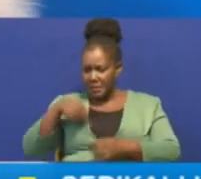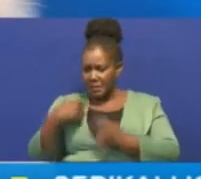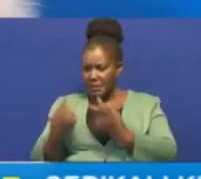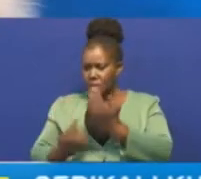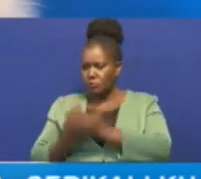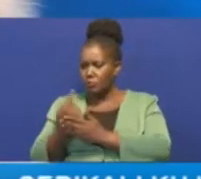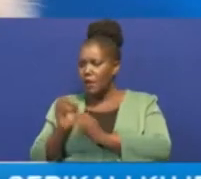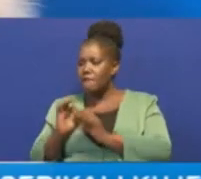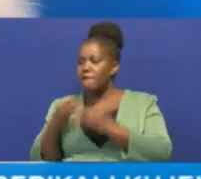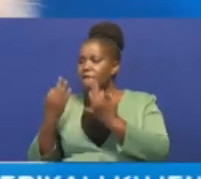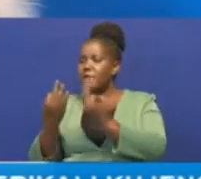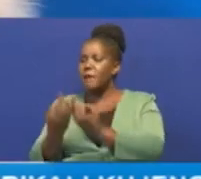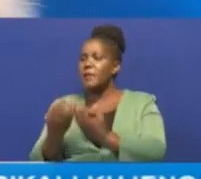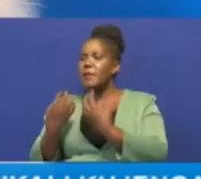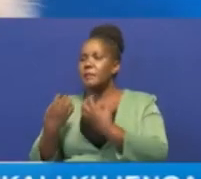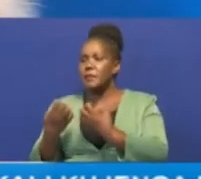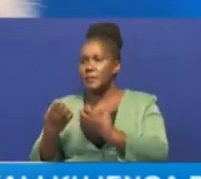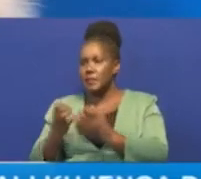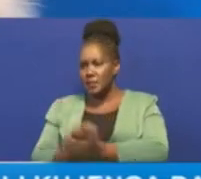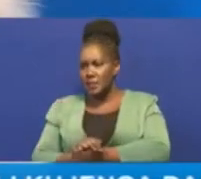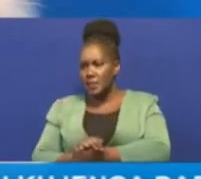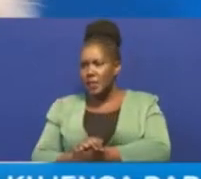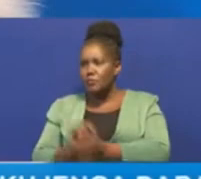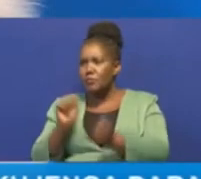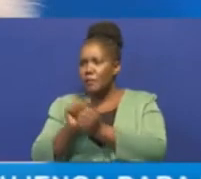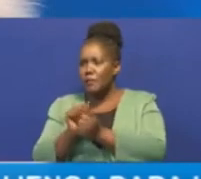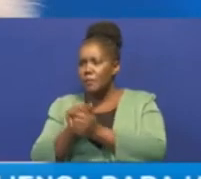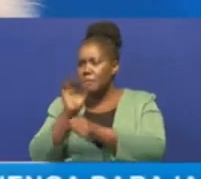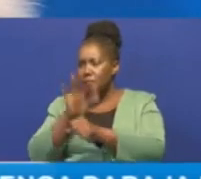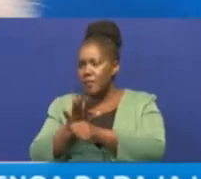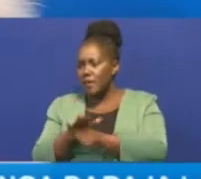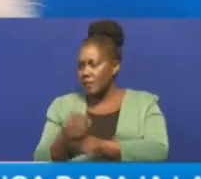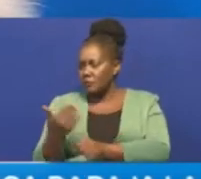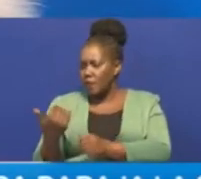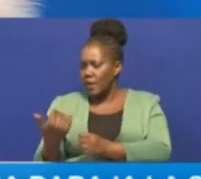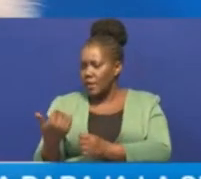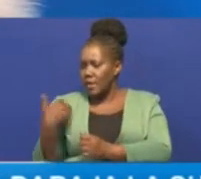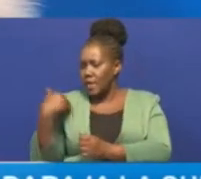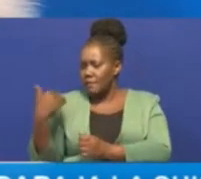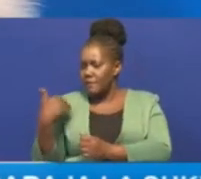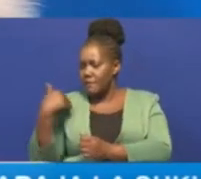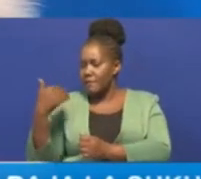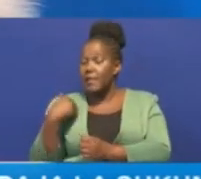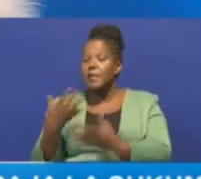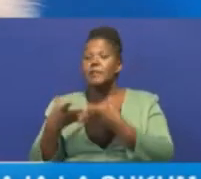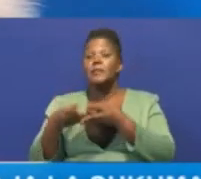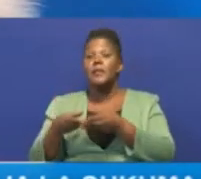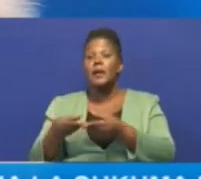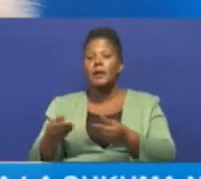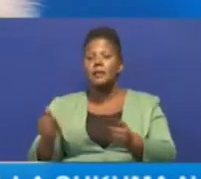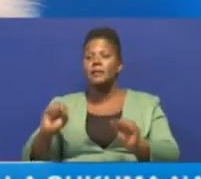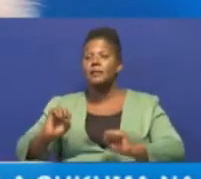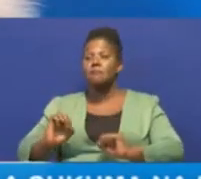siwezi kubali yani tuna vitu vingi tunajiambia kumbe bila kujua vinaenda kuathiri hata namna ambavyo